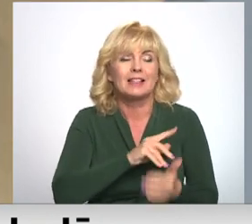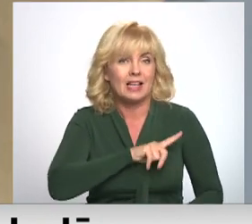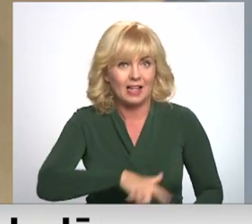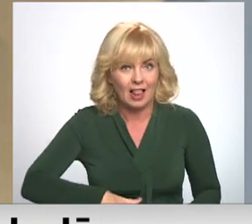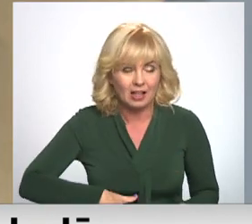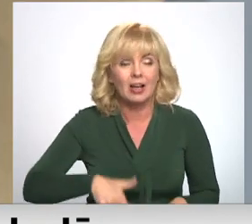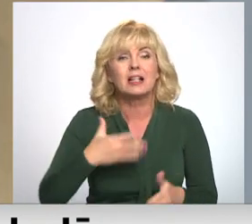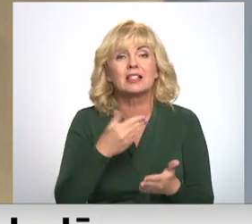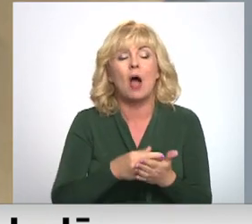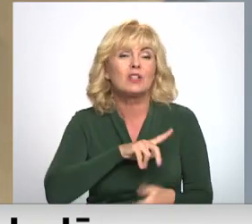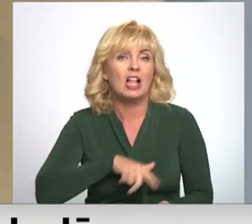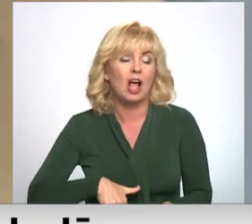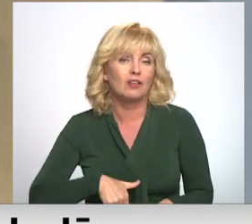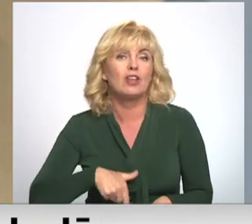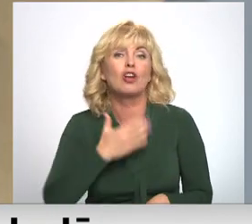valodas zināšanas ir arī